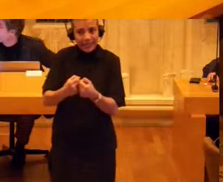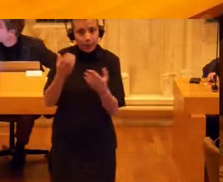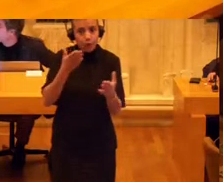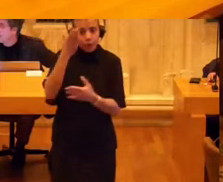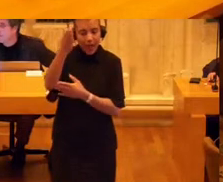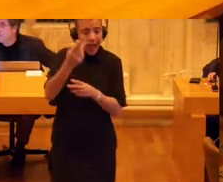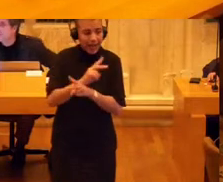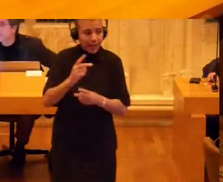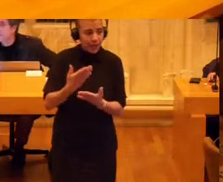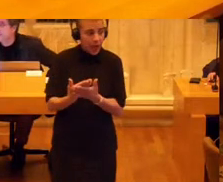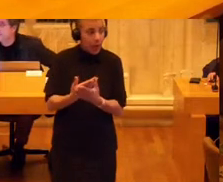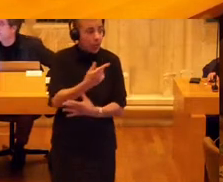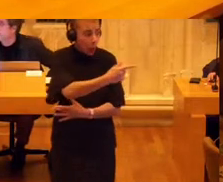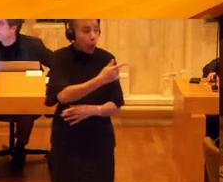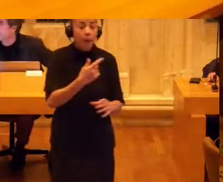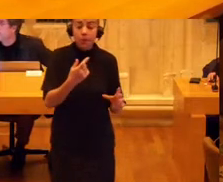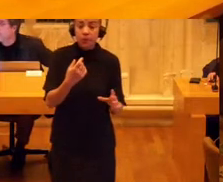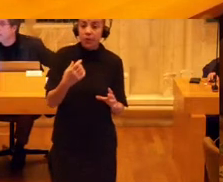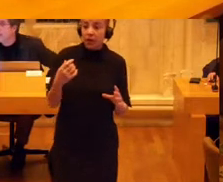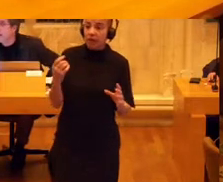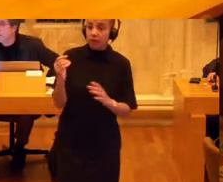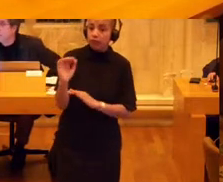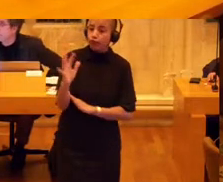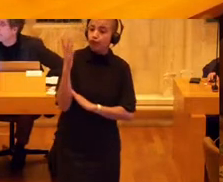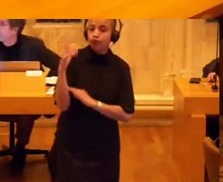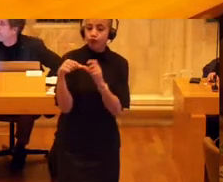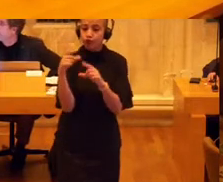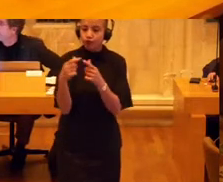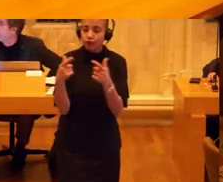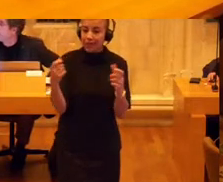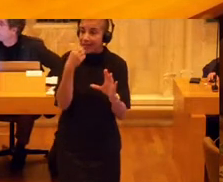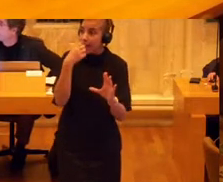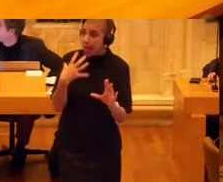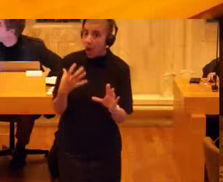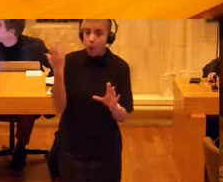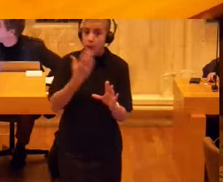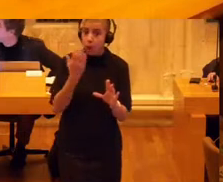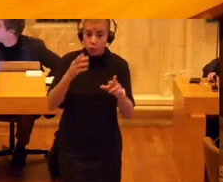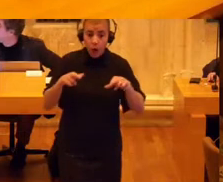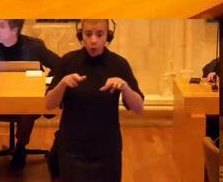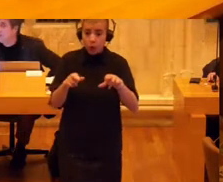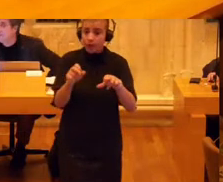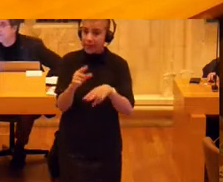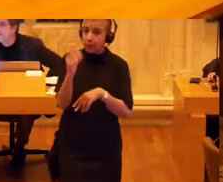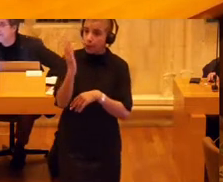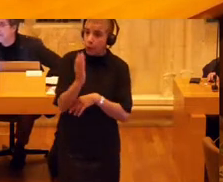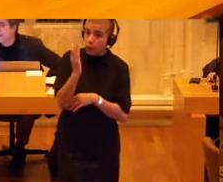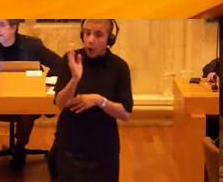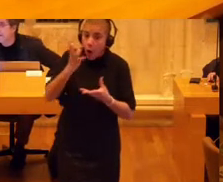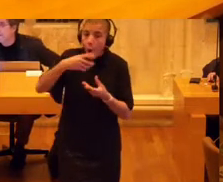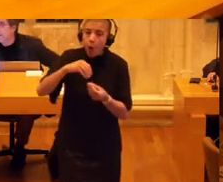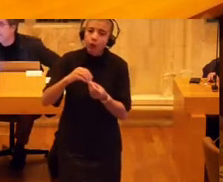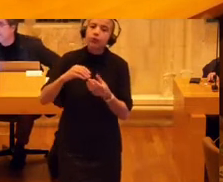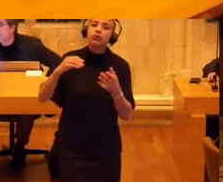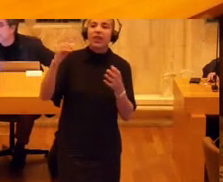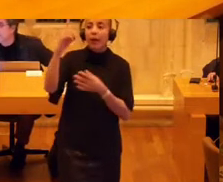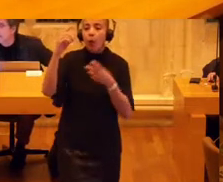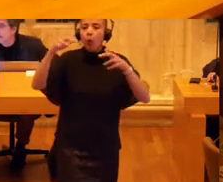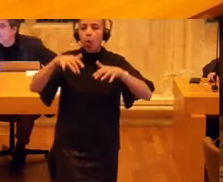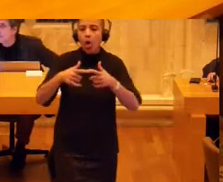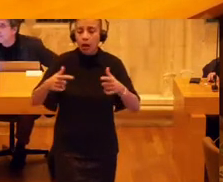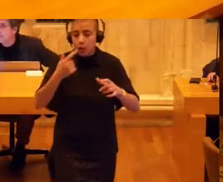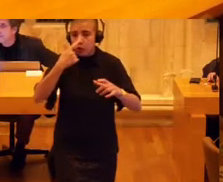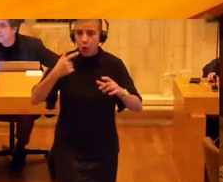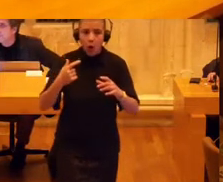bon point. C'est très très bien de végétaliser cette rue qui le demande. En plus, on va avoir un effet de ralentissement de l'eau, on va avoir beaucoup d'effets bénéfiques. Mais en inversant